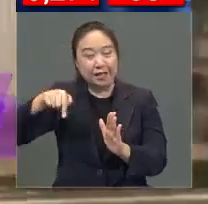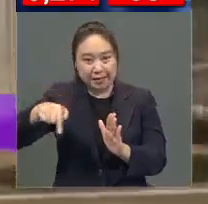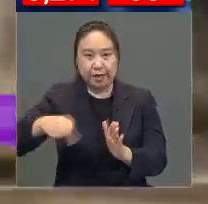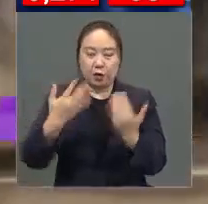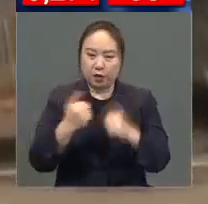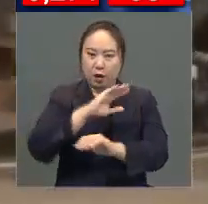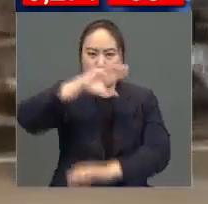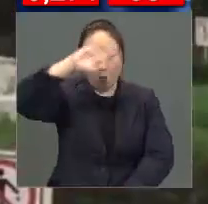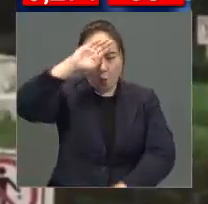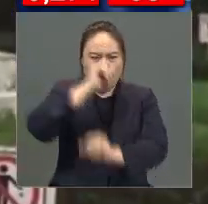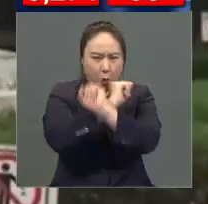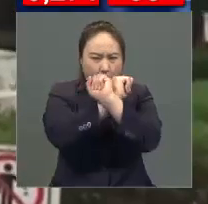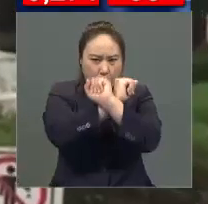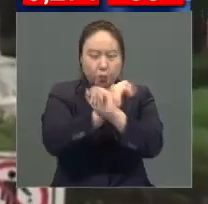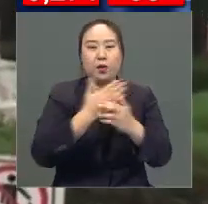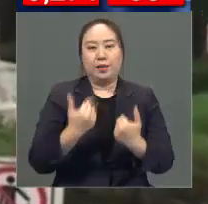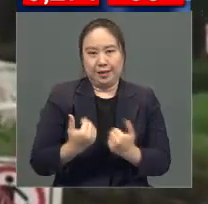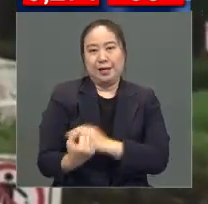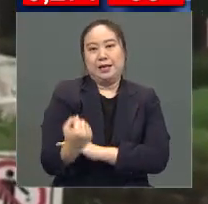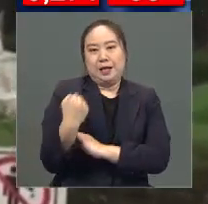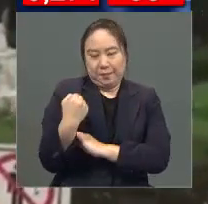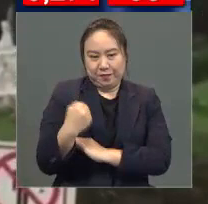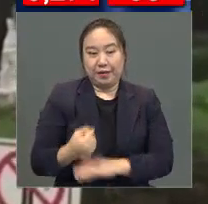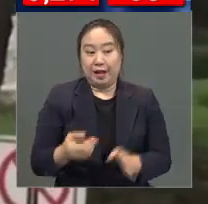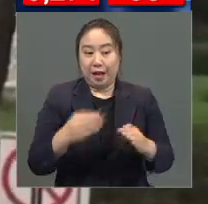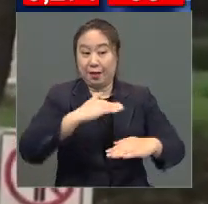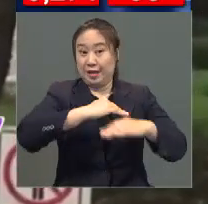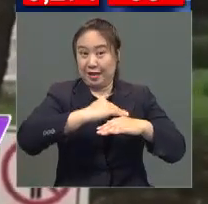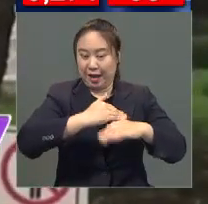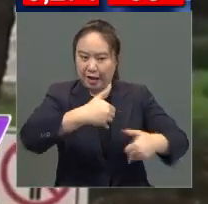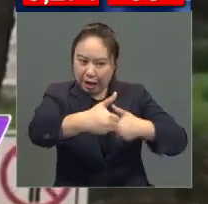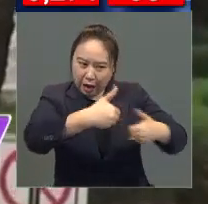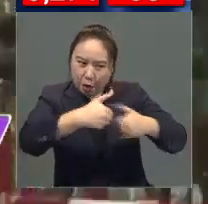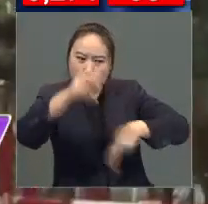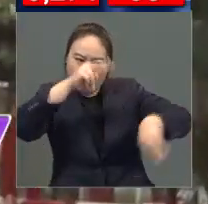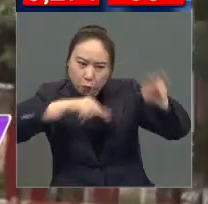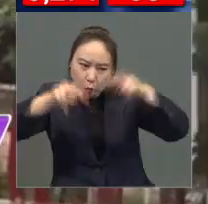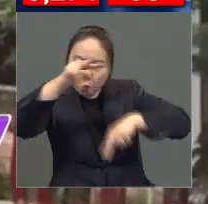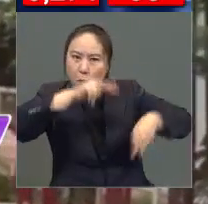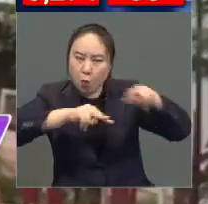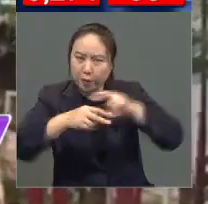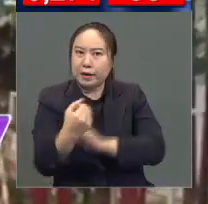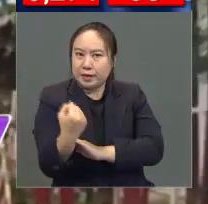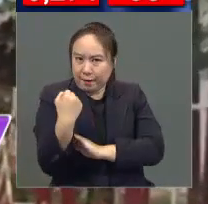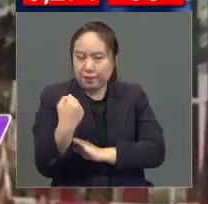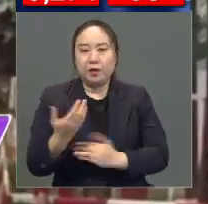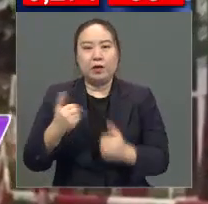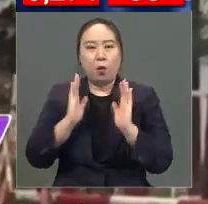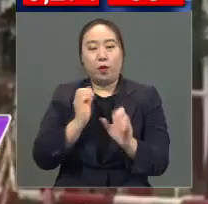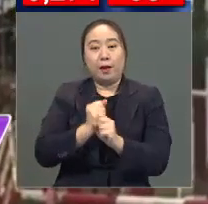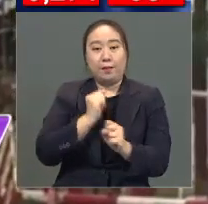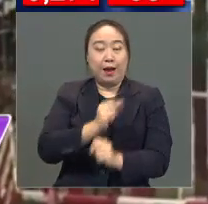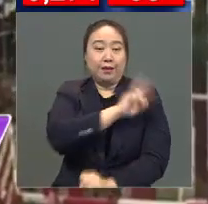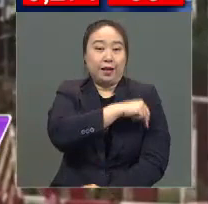ปัจจุบันมีความเข้มงวดในการปิดด่านและก็ตรวจตราเป็นอย่างดีเป็นความร่วมมือของตนที่ฝ่ายความมั่นคง